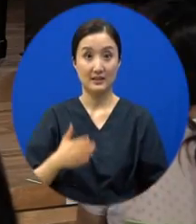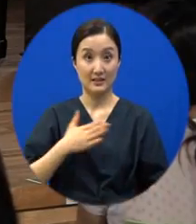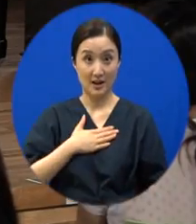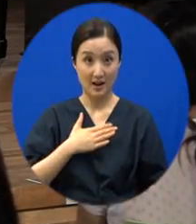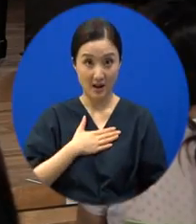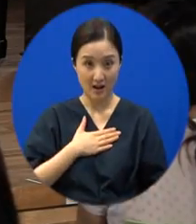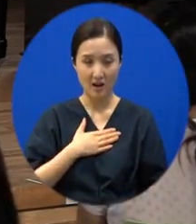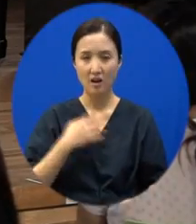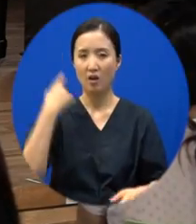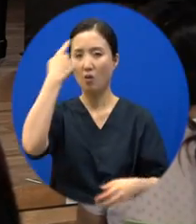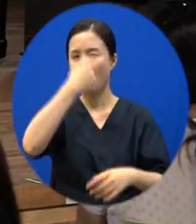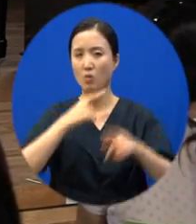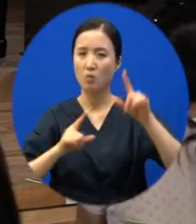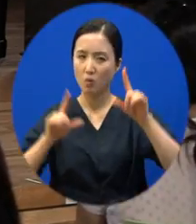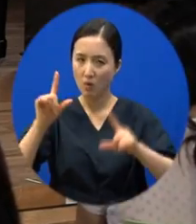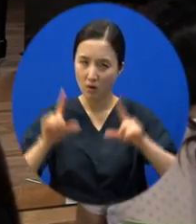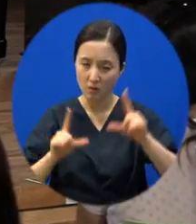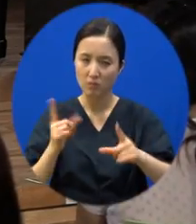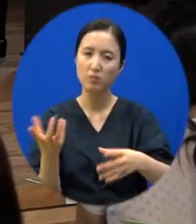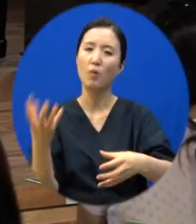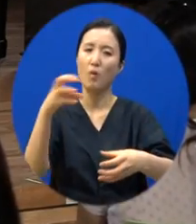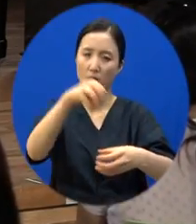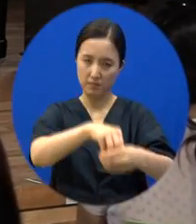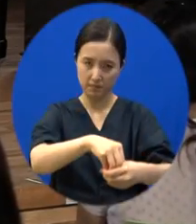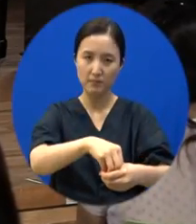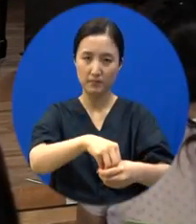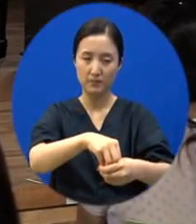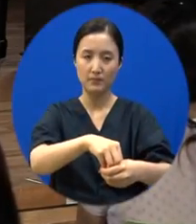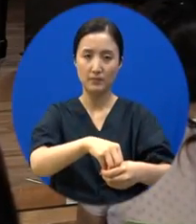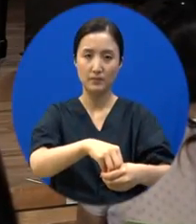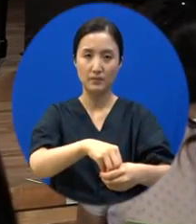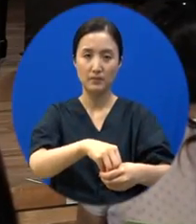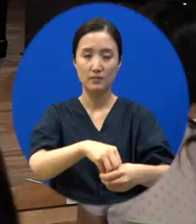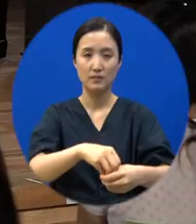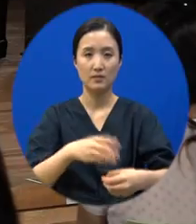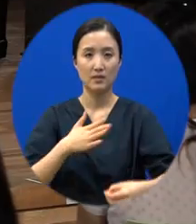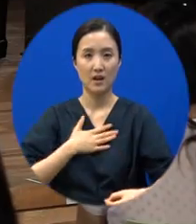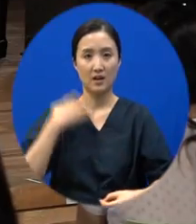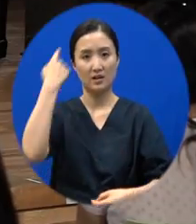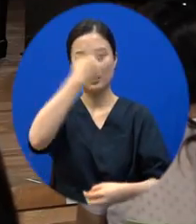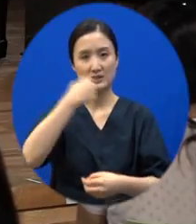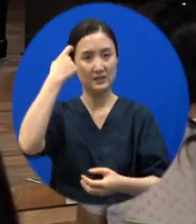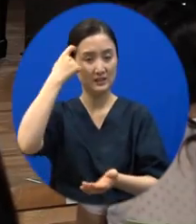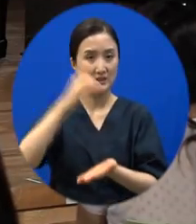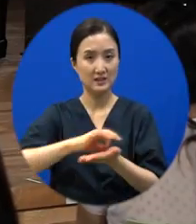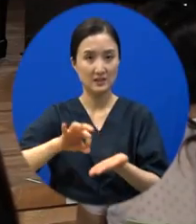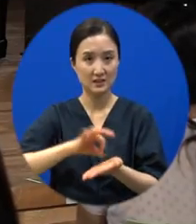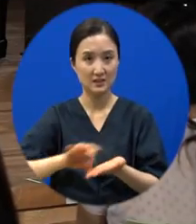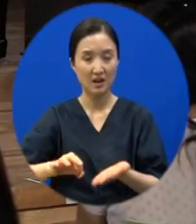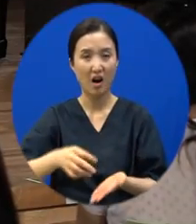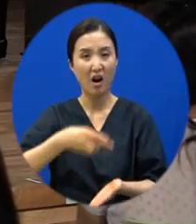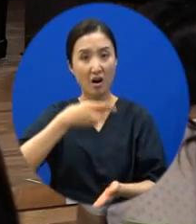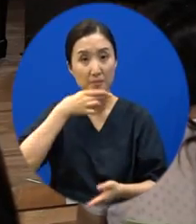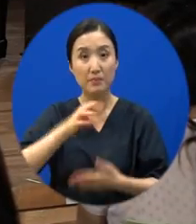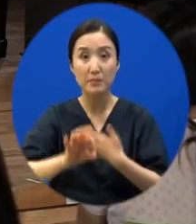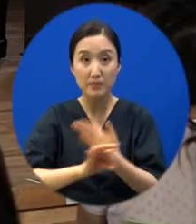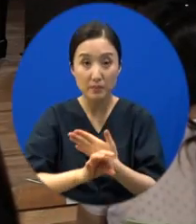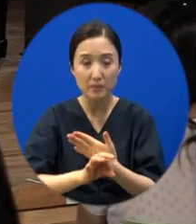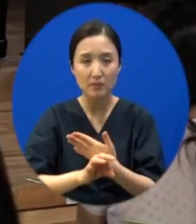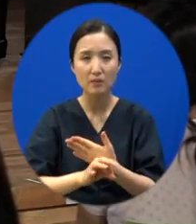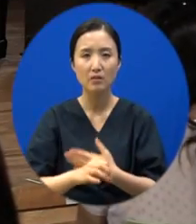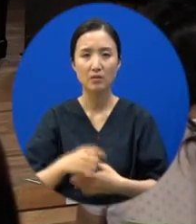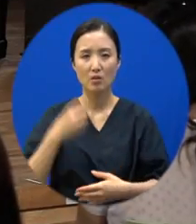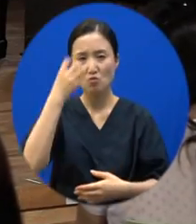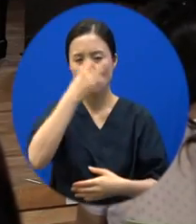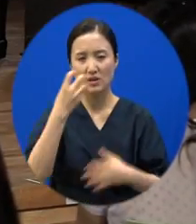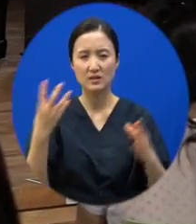이 외모도 포함이 되어 있습니다. 그런데 내 외모를 돌보지 않는다면 나를 반만 관리를 한다는